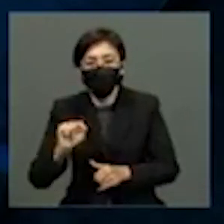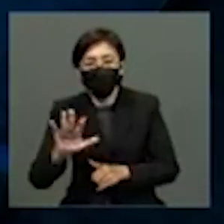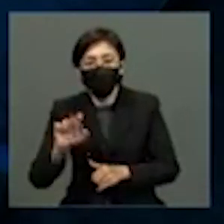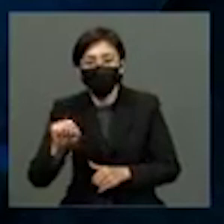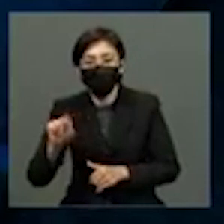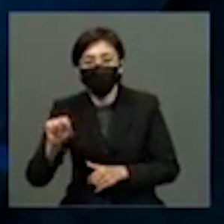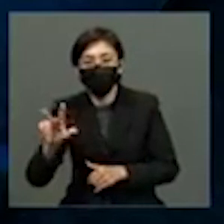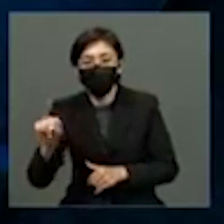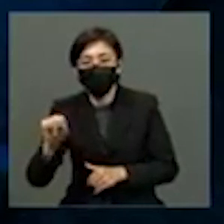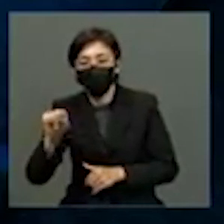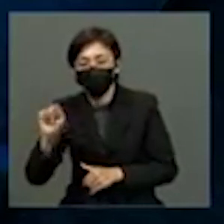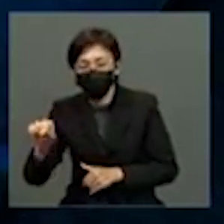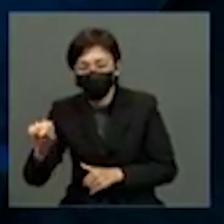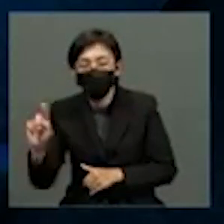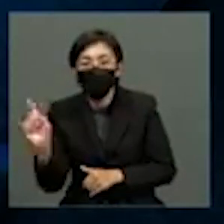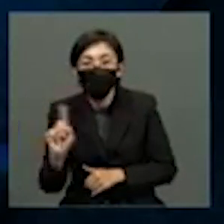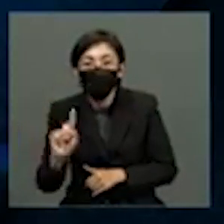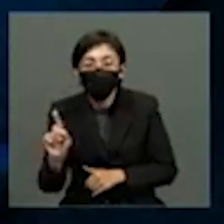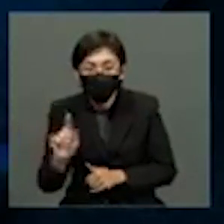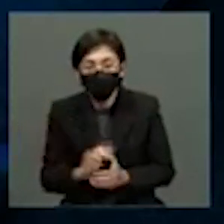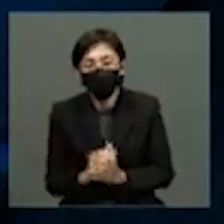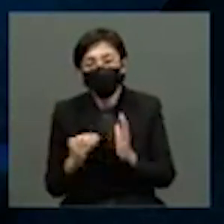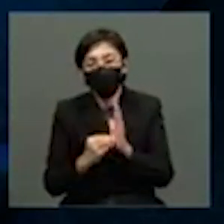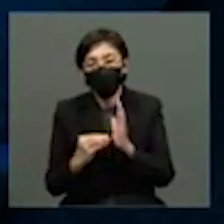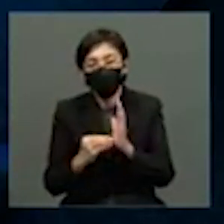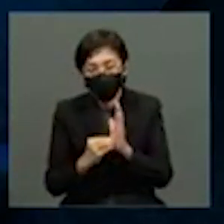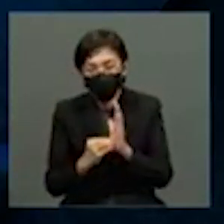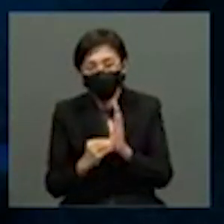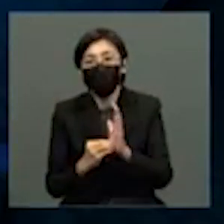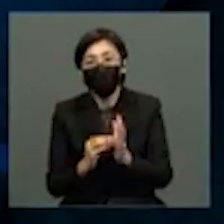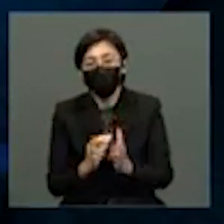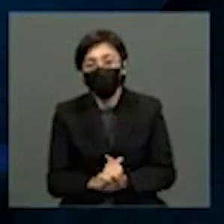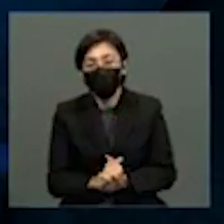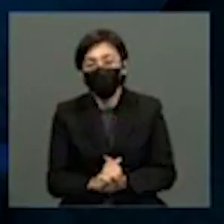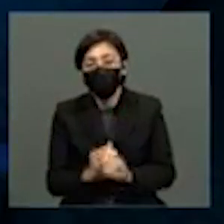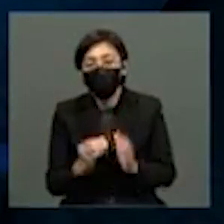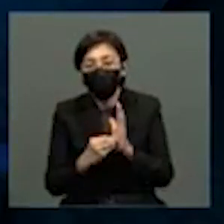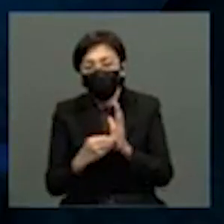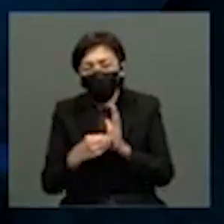15.23% ทวีวัฒนาก็จะอยู่ทางกรุงเทพทางตะวันออกนะครับออกไป